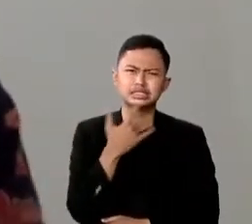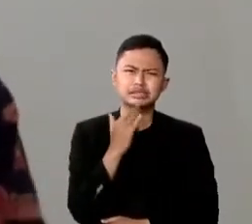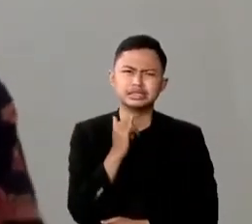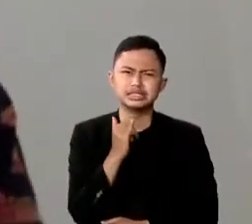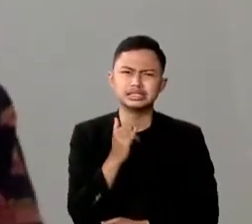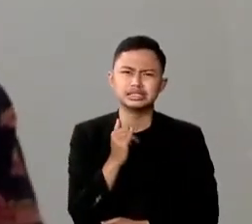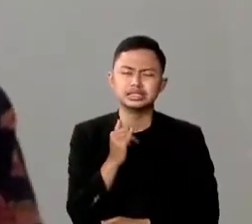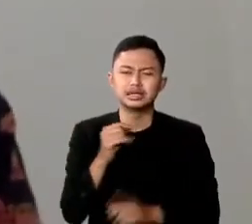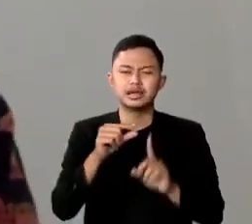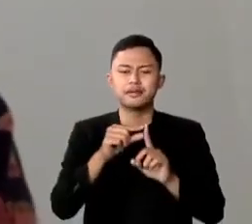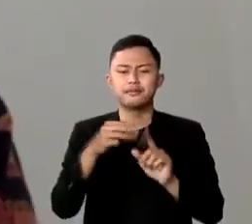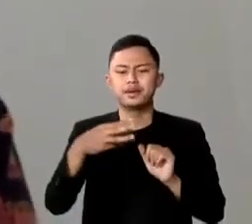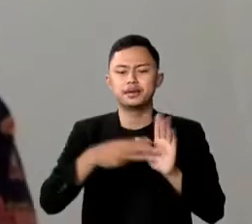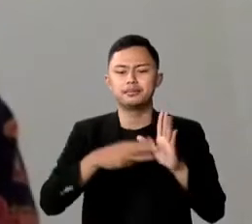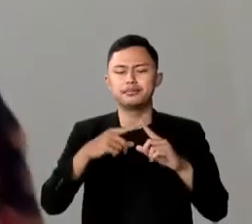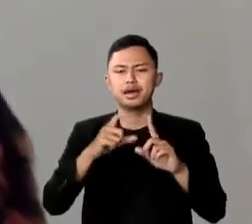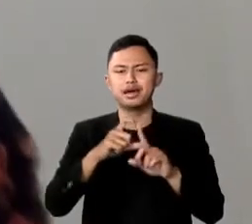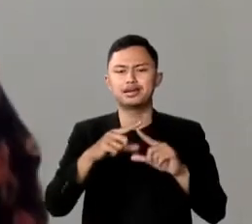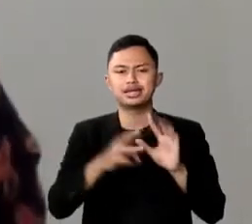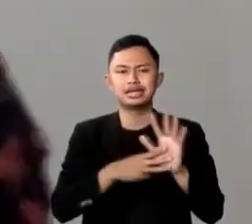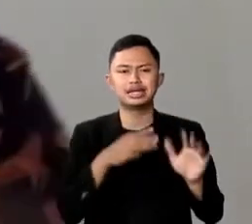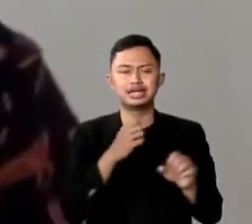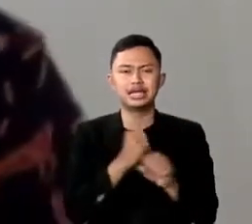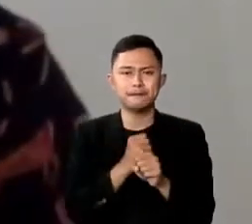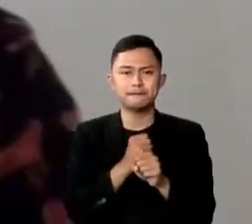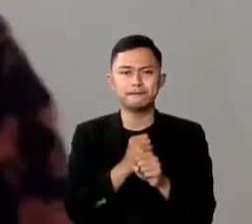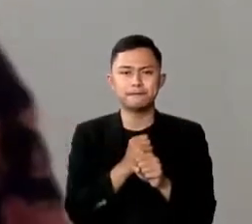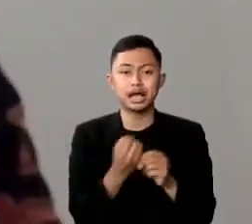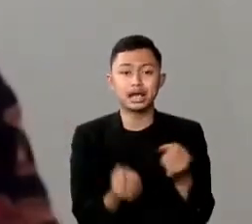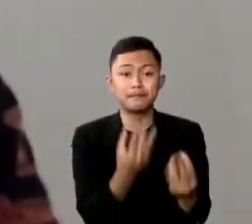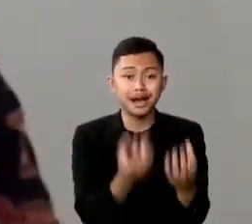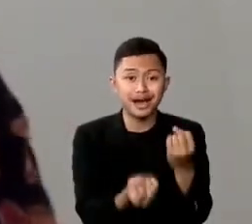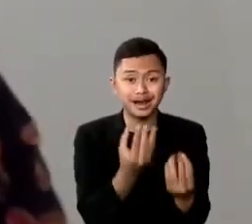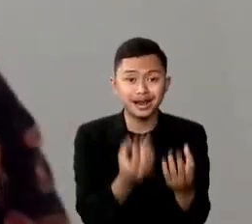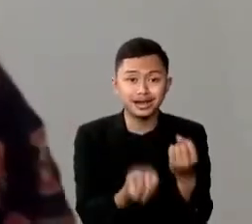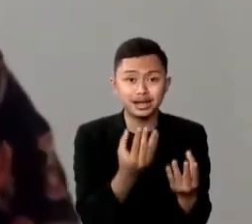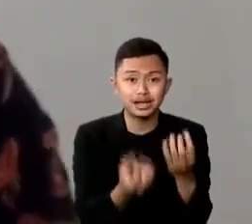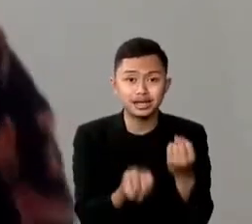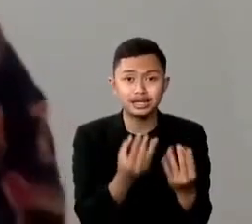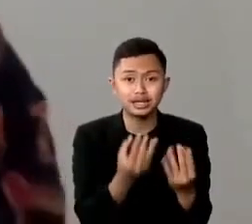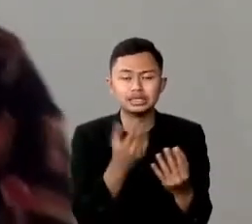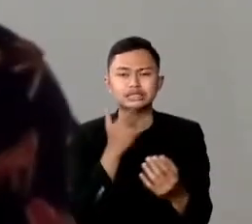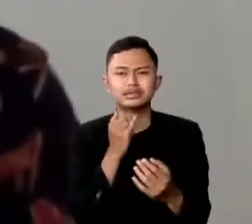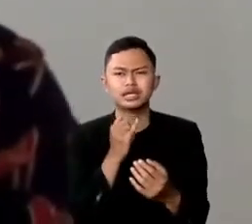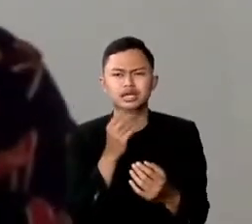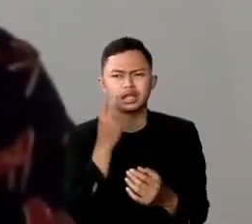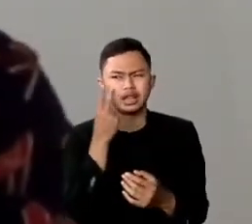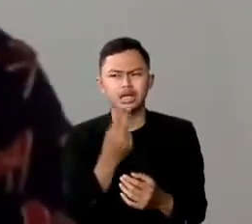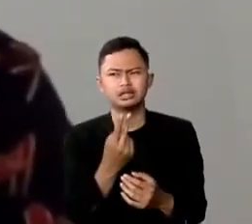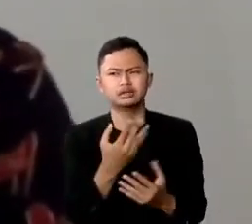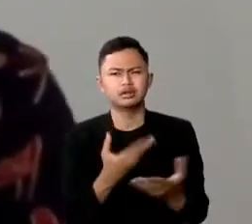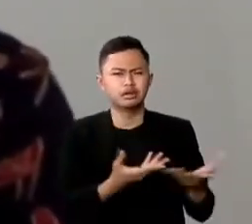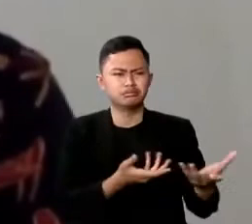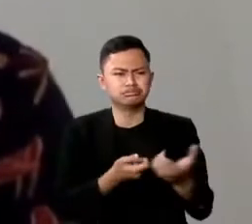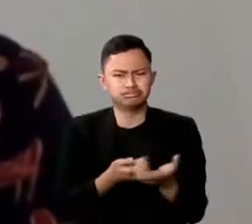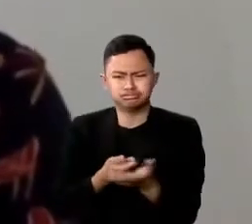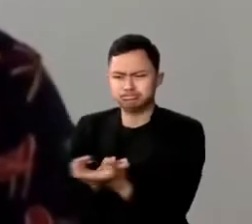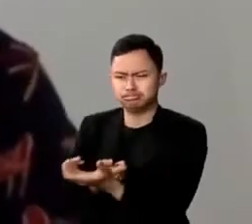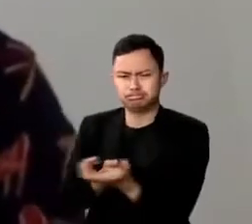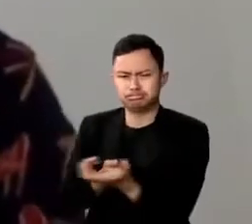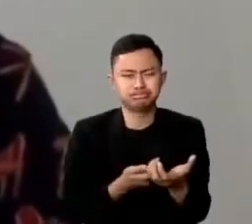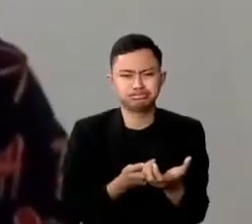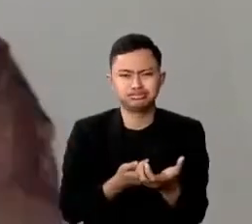pemadam kebakaran melihat orang lagi asyik bakar-bakaran gitu gimana rasanya kita sedang berjuang memadamkan